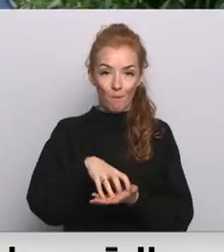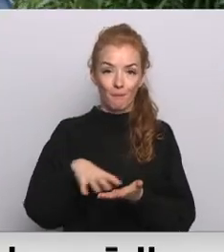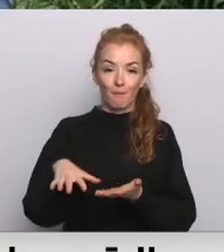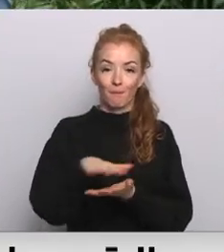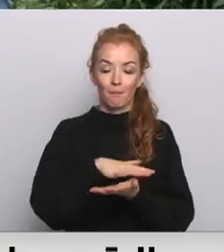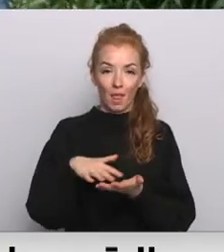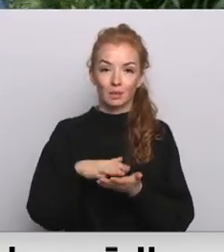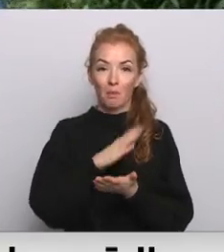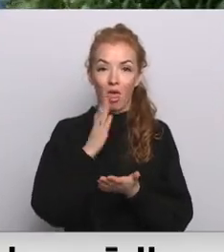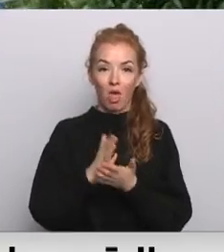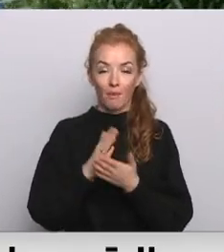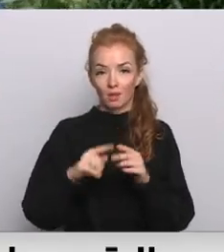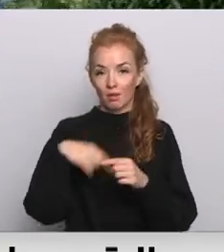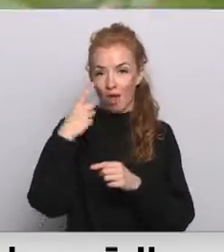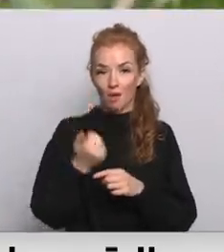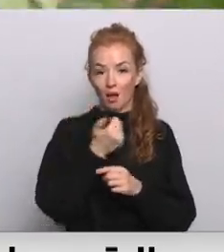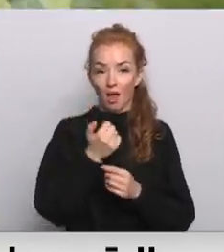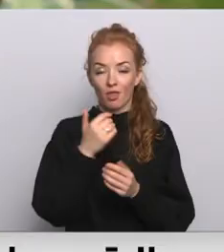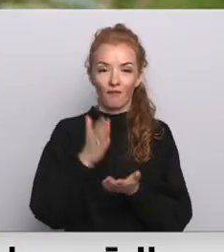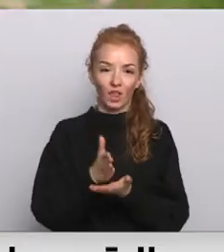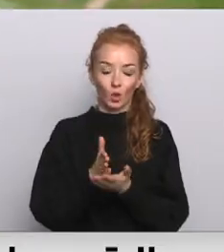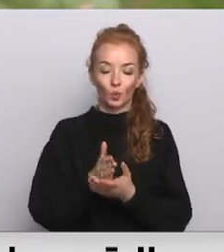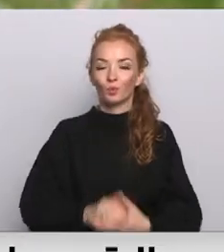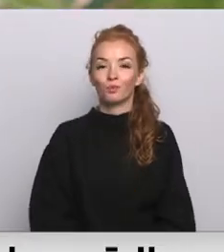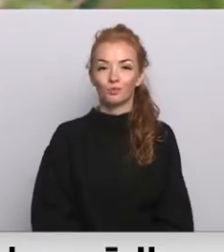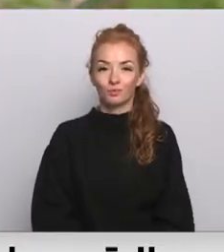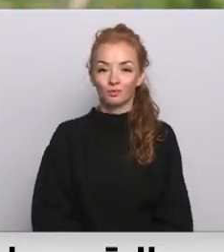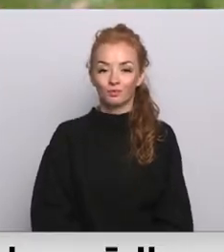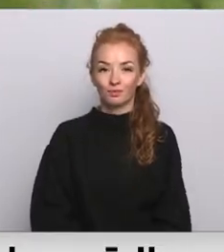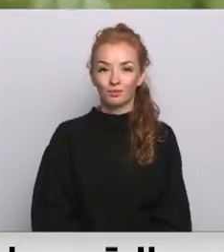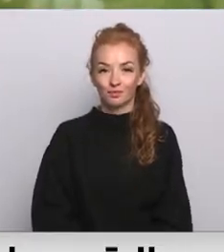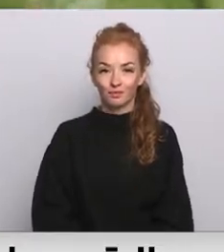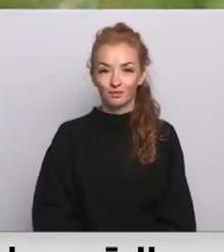pilnvērtīgi būs pieejams nākamā gada vidū. Ieva Benefelda, Lants Peršavicis, Grundas televīzija.